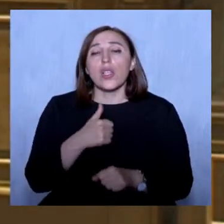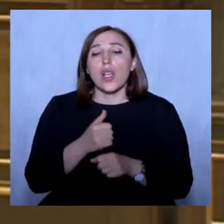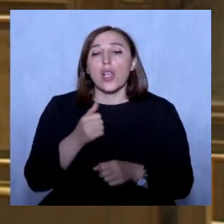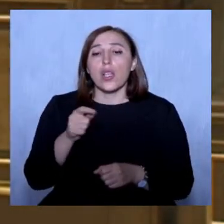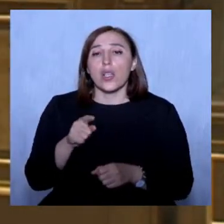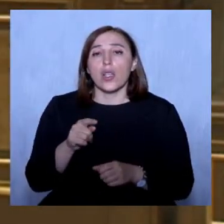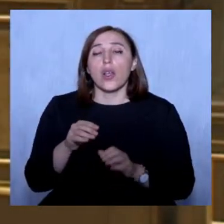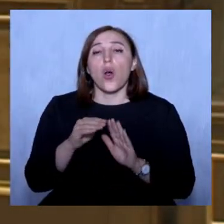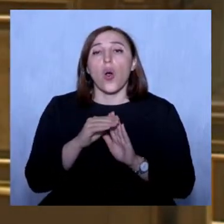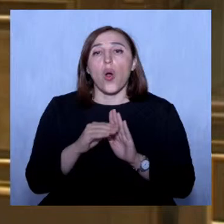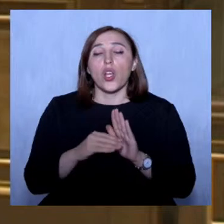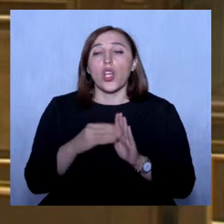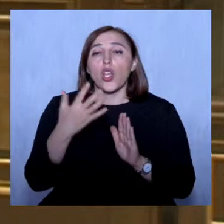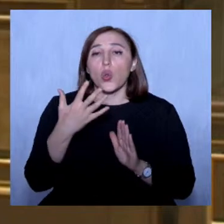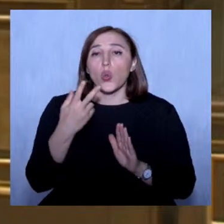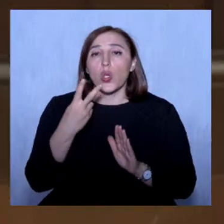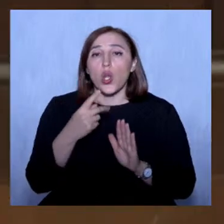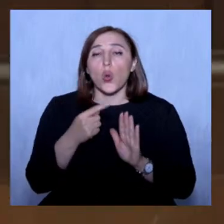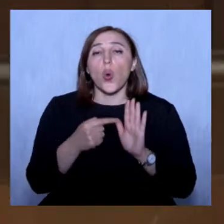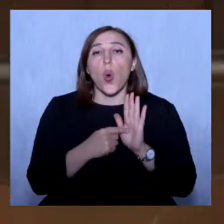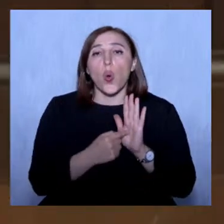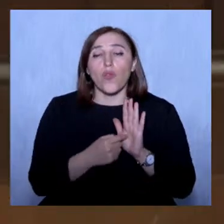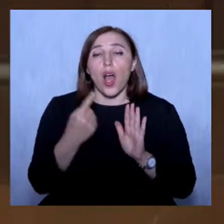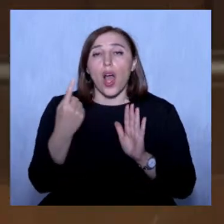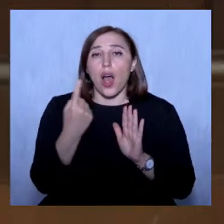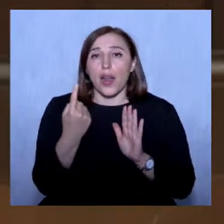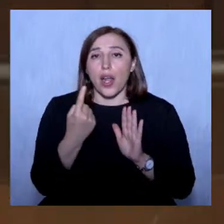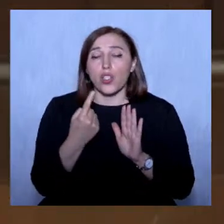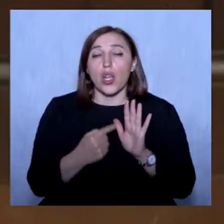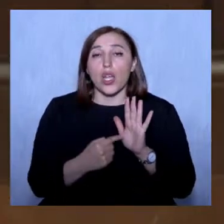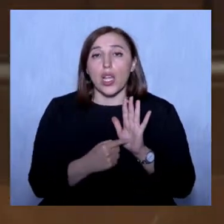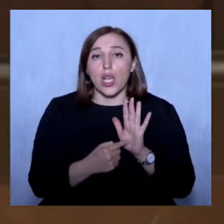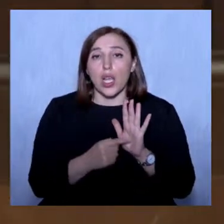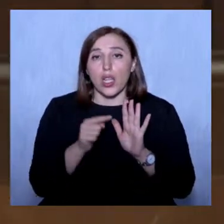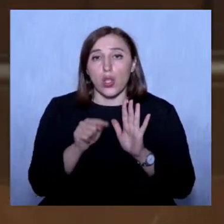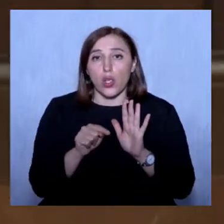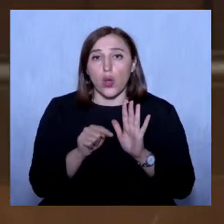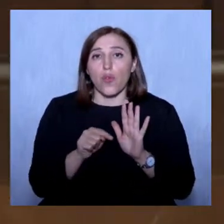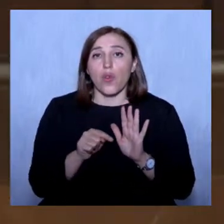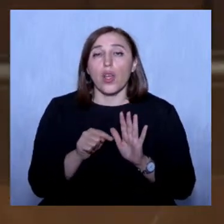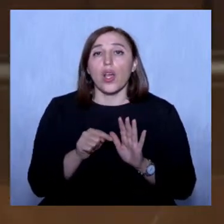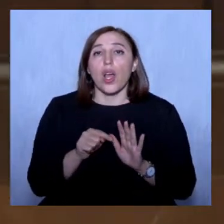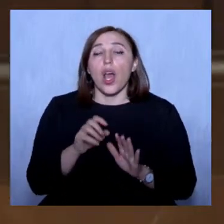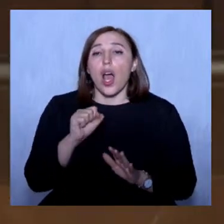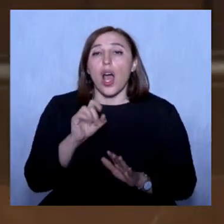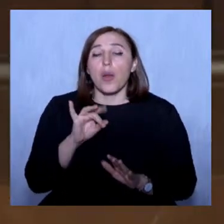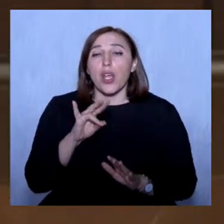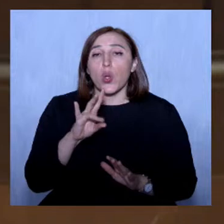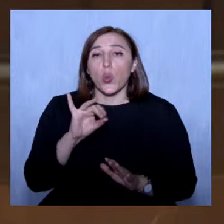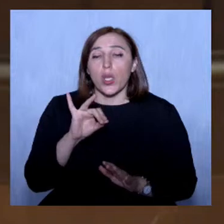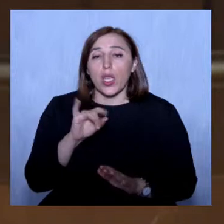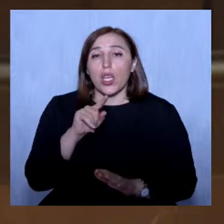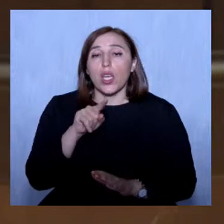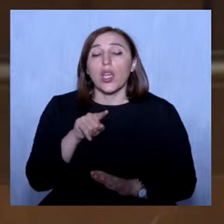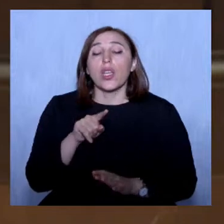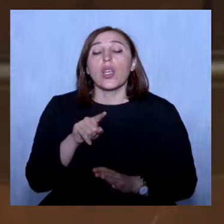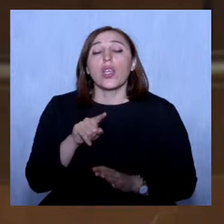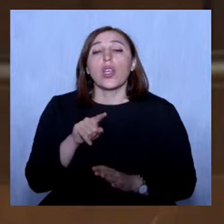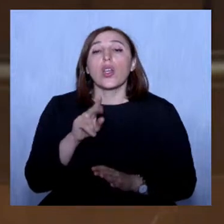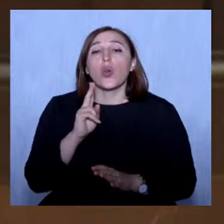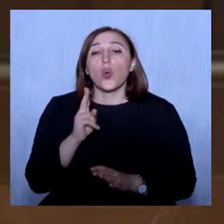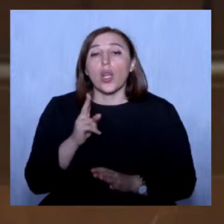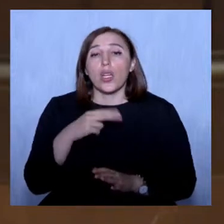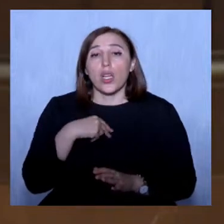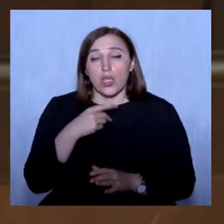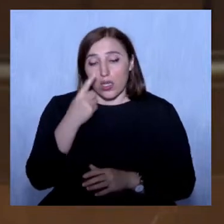52-որդ հոտվածի առաջին կետի համաձայն, արմենույի կյրեղյանին հայտարում եմ նախազգուշատ